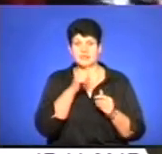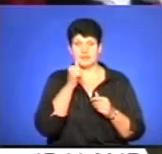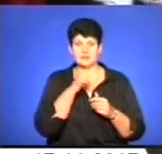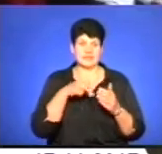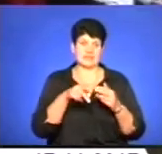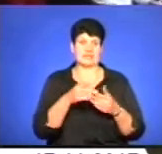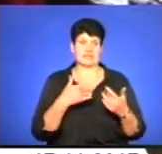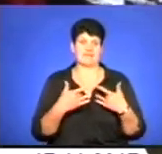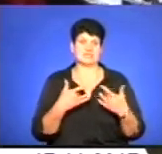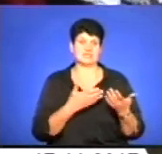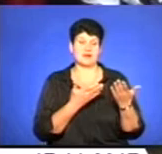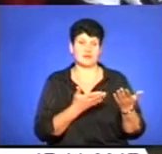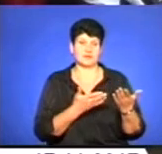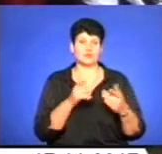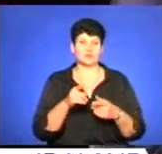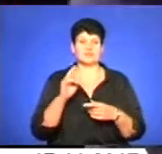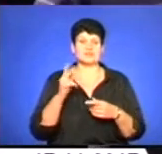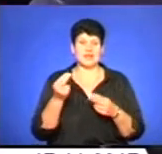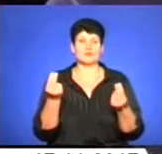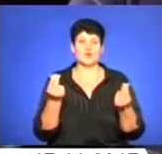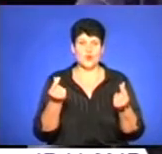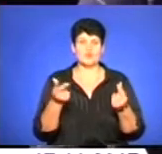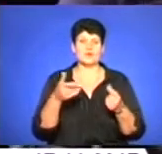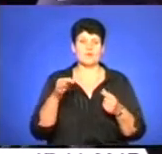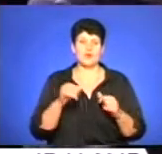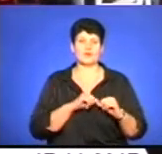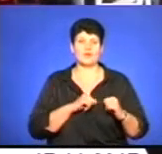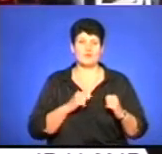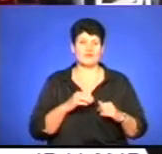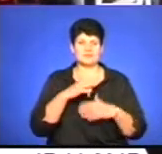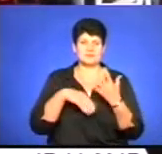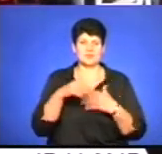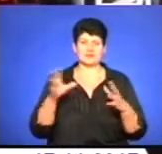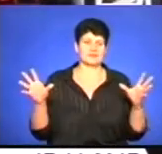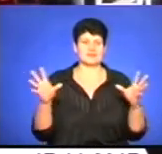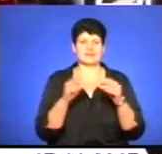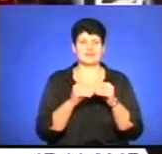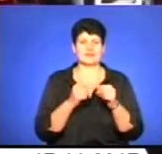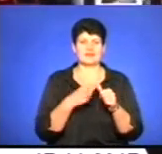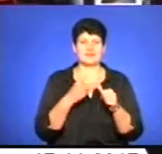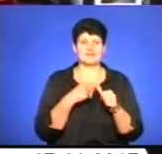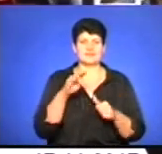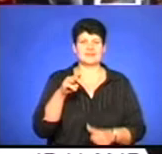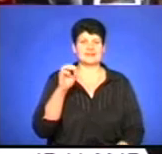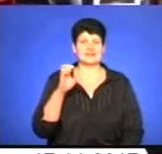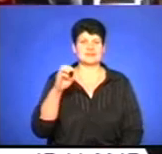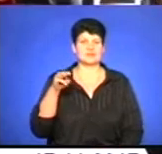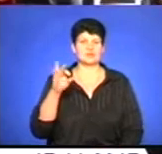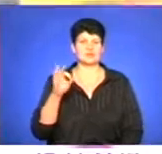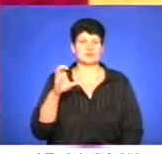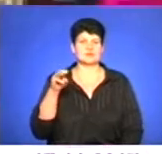ідіть на виставу. Тут секс, гроші, гормони, любов змішаються в один коктейль під назвою «Тестостерон».